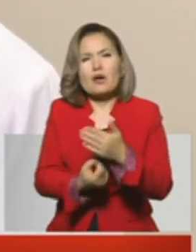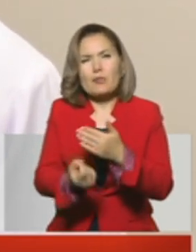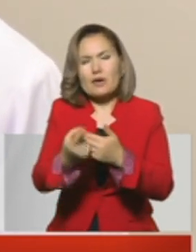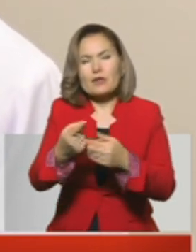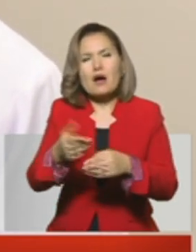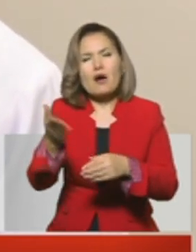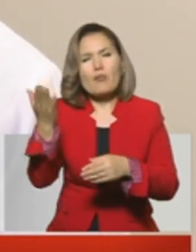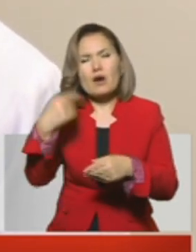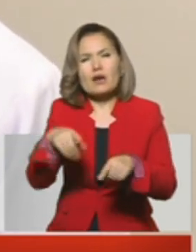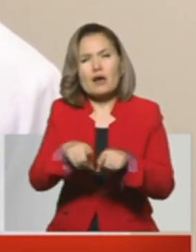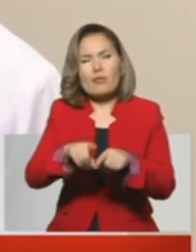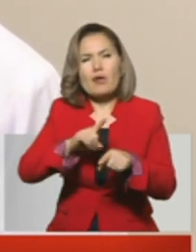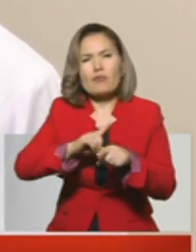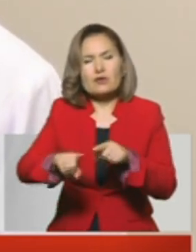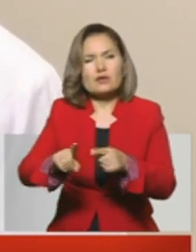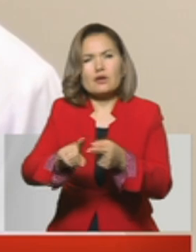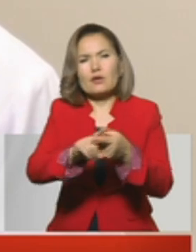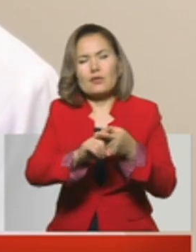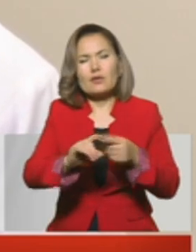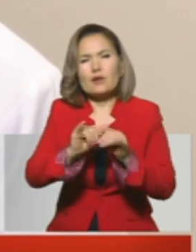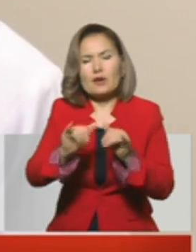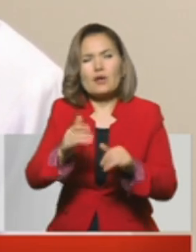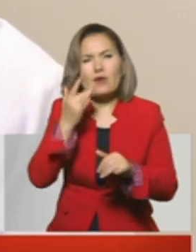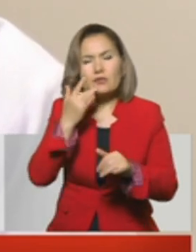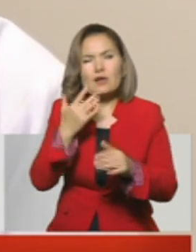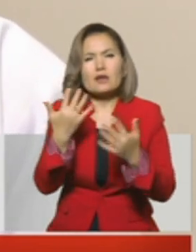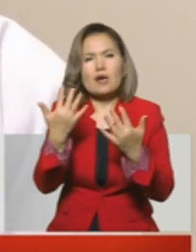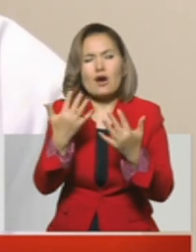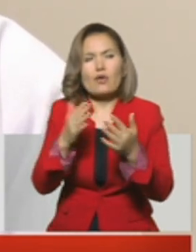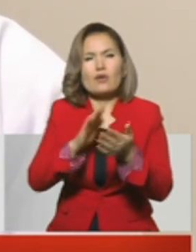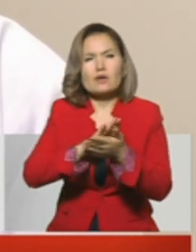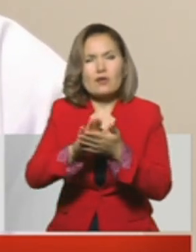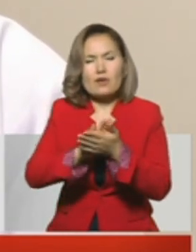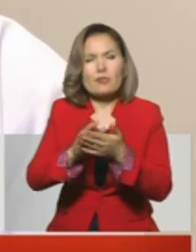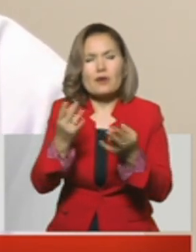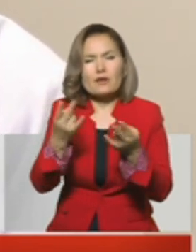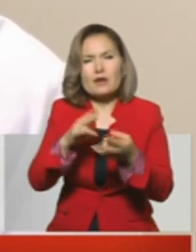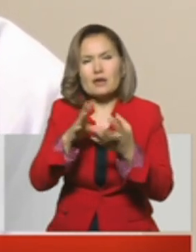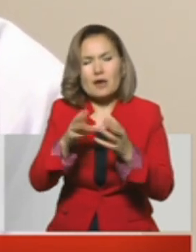бұрынғыларына қарағанда тезірек тарайды. Сондықтан әрдайым қол жуып, үйдің